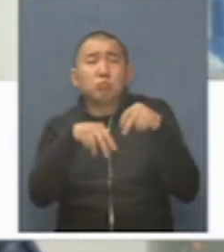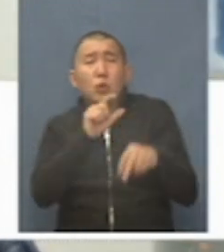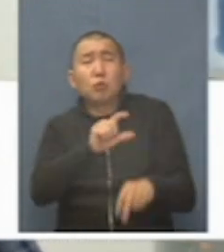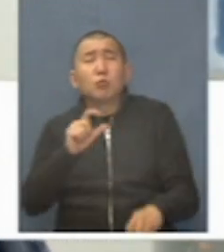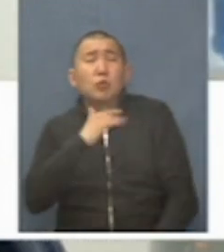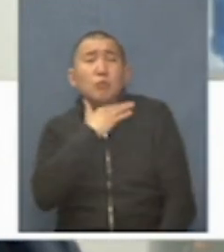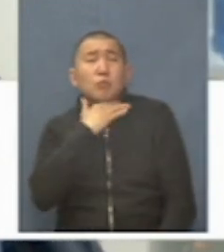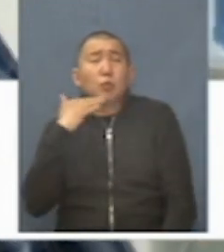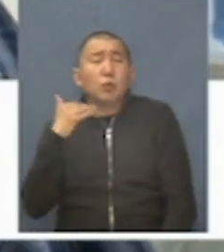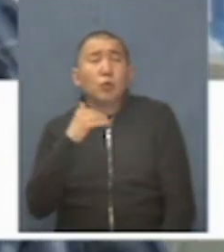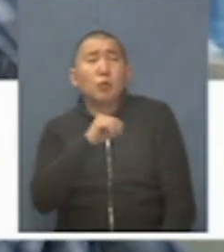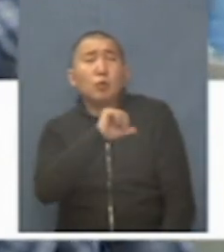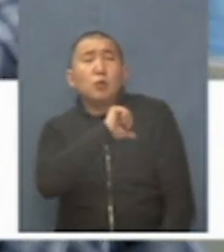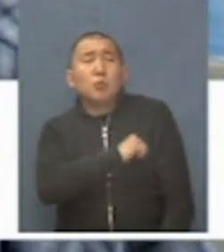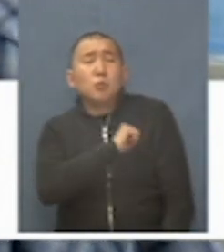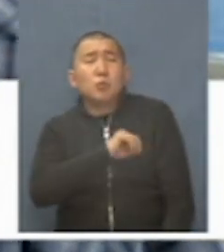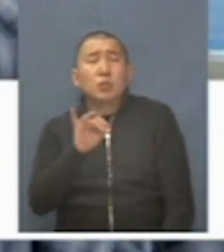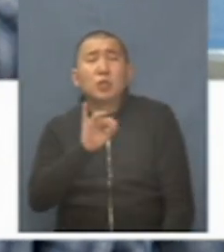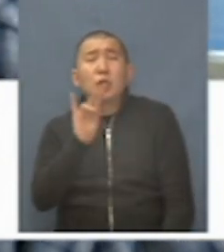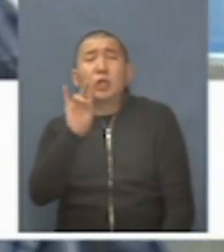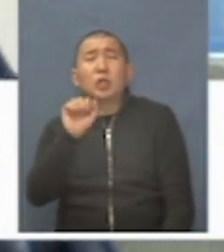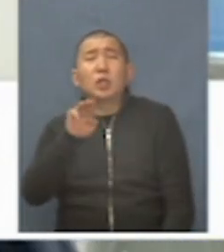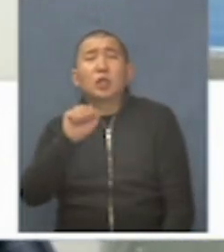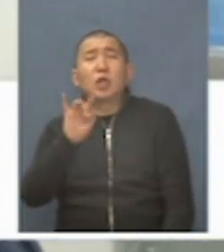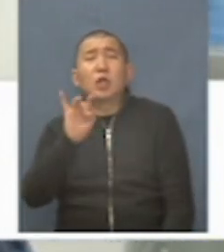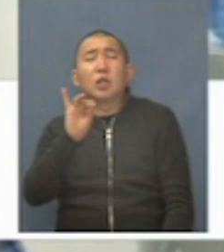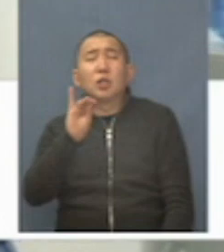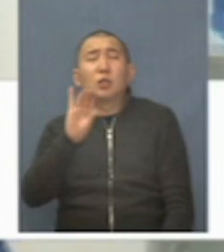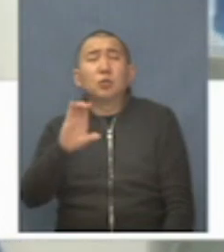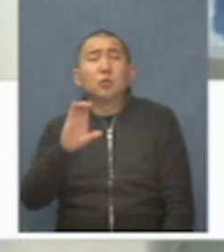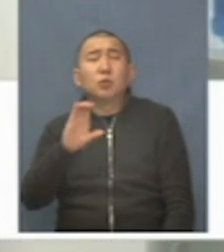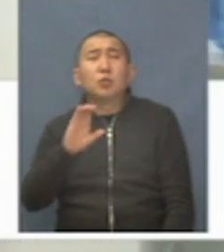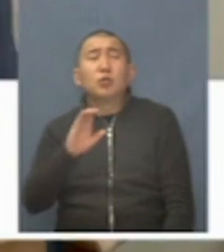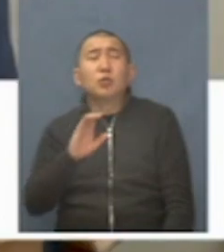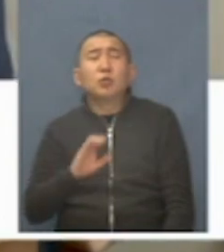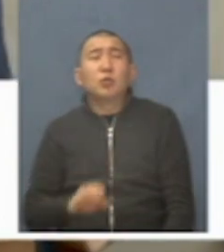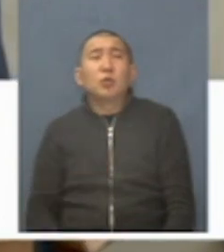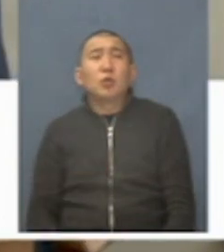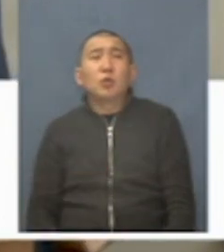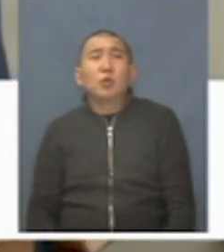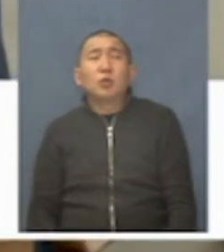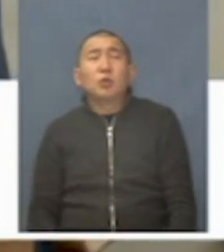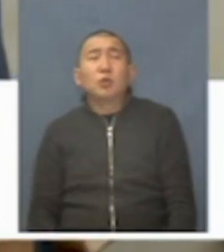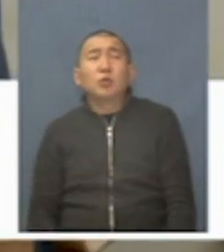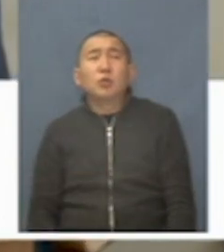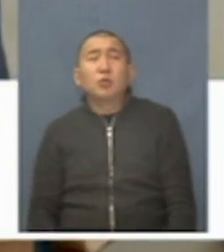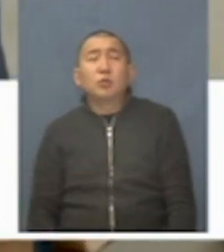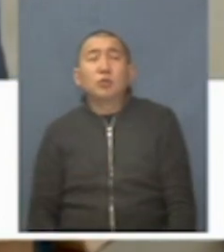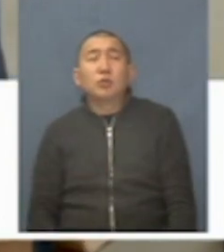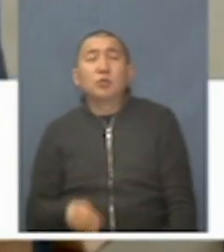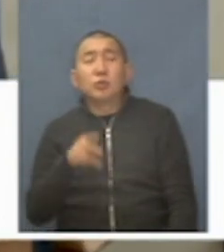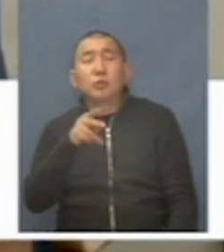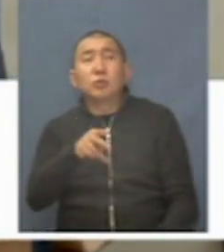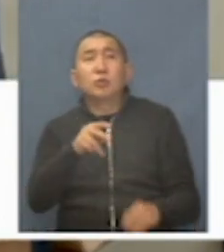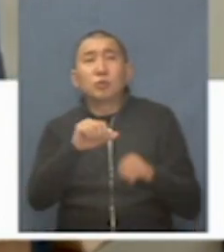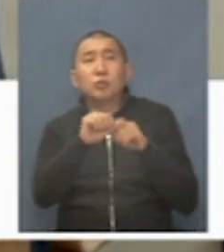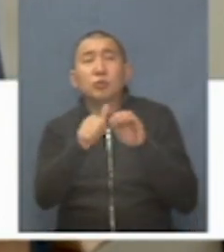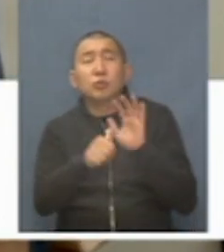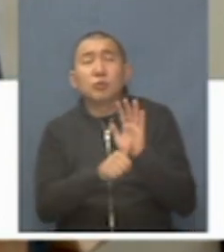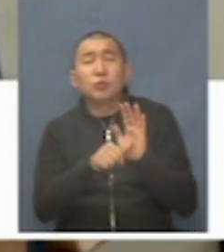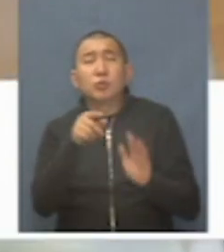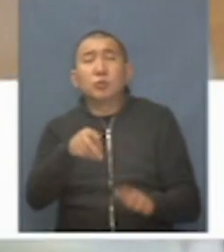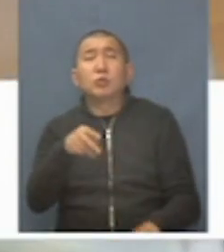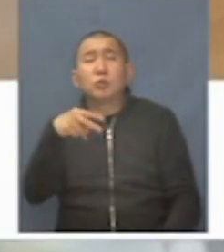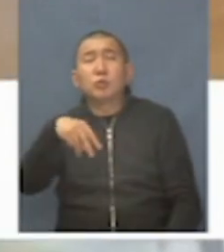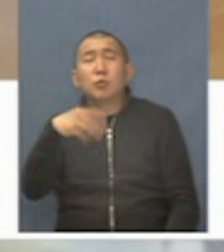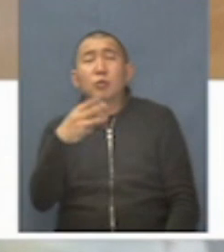акцияда заңгер мен нотариустың көмегіне жүгінген азаматтар көп болды. Ел бойынша 2016-2023 жылдар аралығында халық